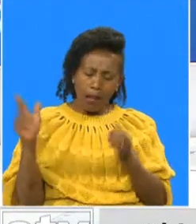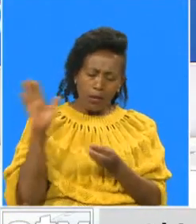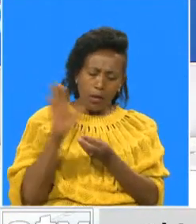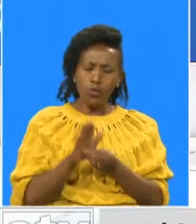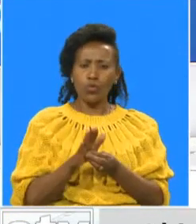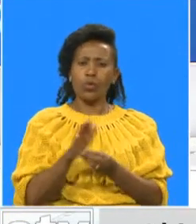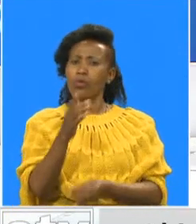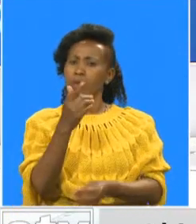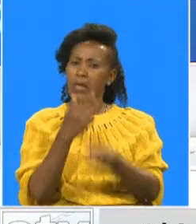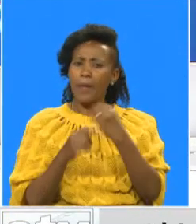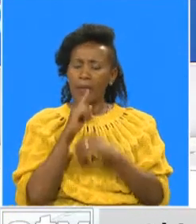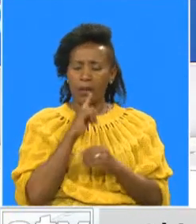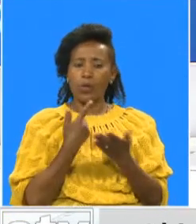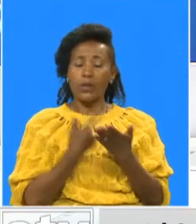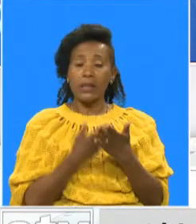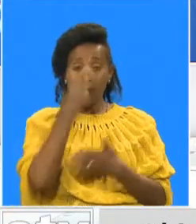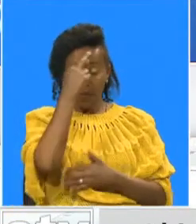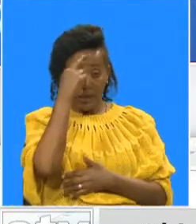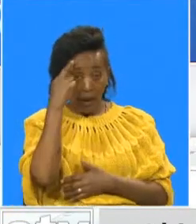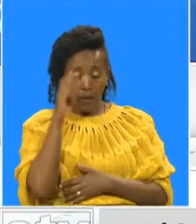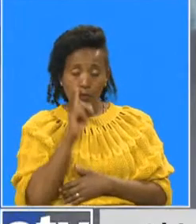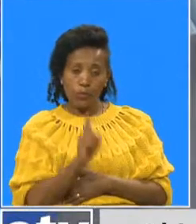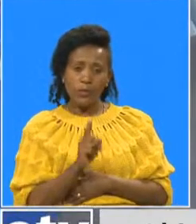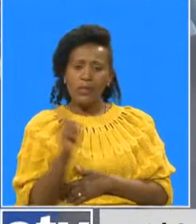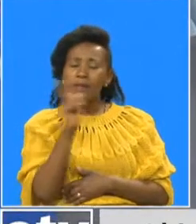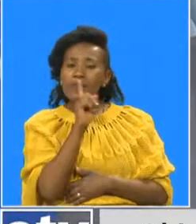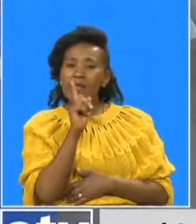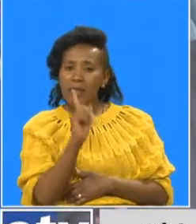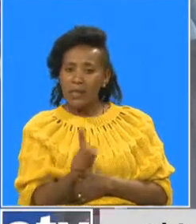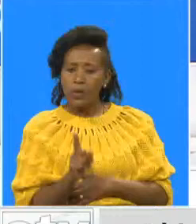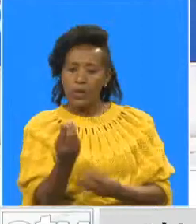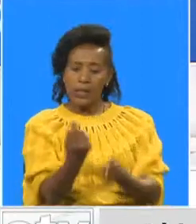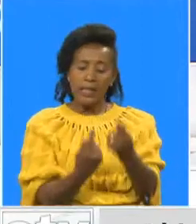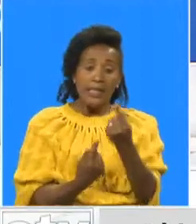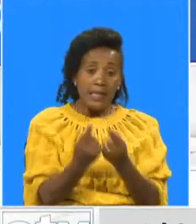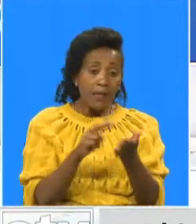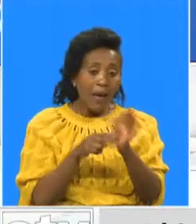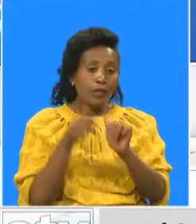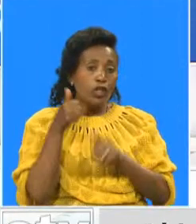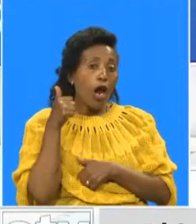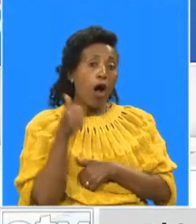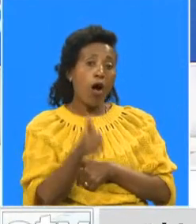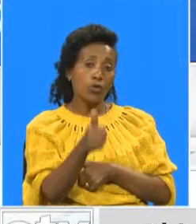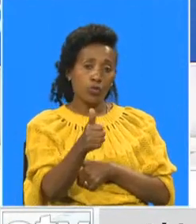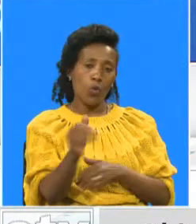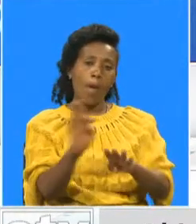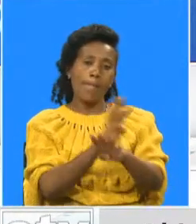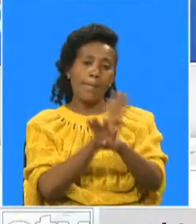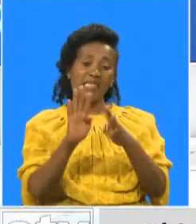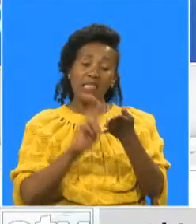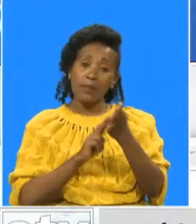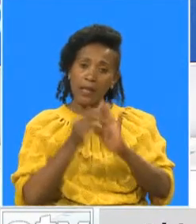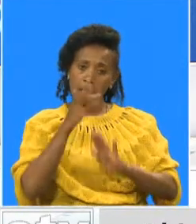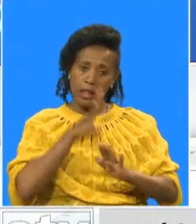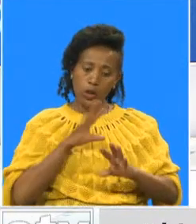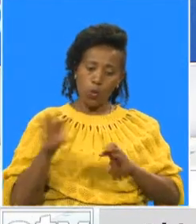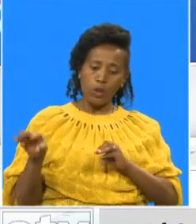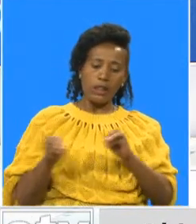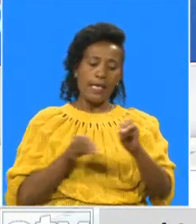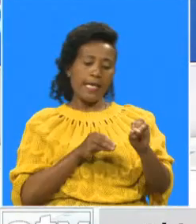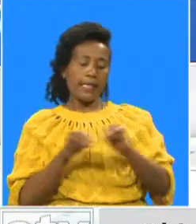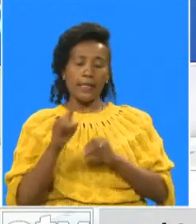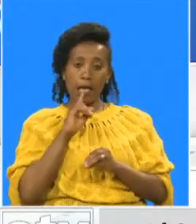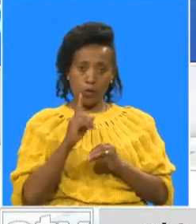የተፈጠረው። አምራቹም የዛን ያህል ምክንያቱም ምንድን ነው ንግድ ማለት ራሱ ቢዝነስ ማለት የሰዎች እንቅስቃሴ